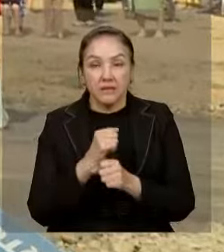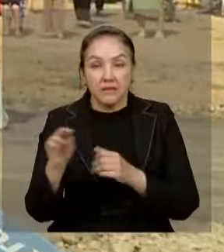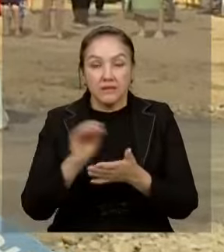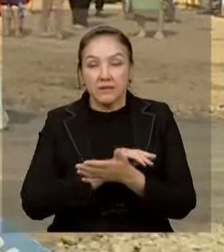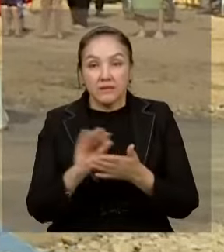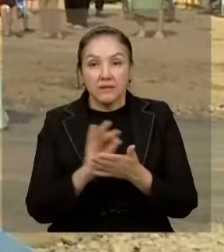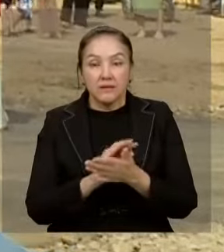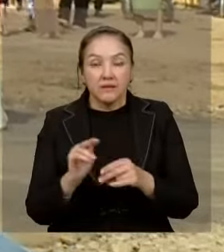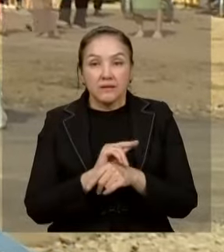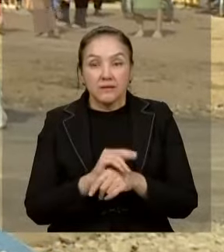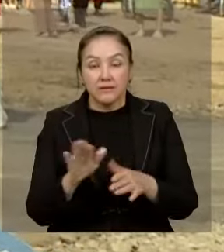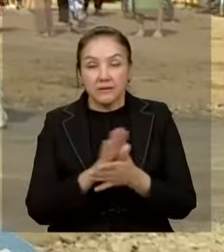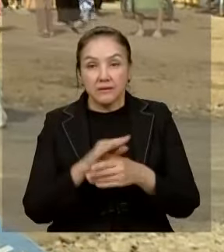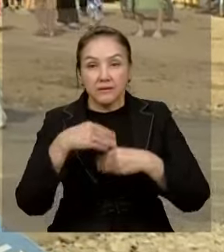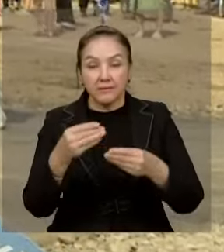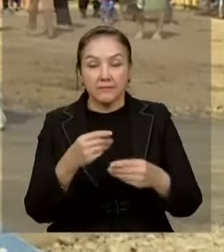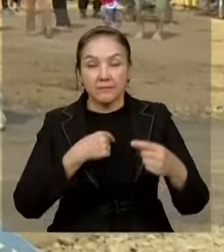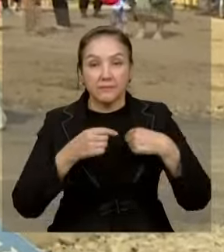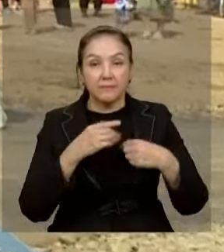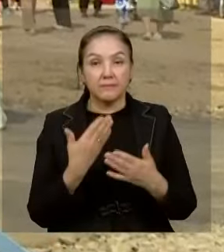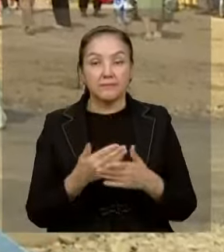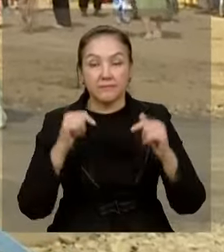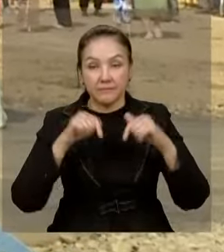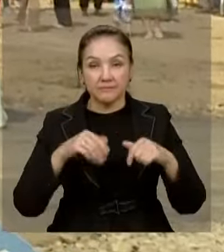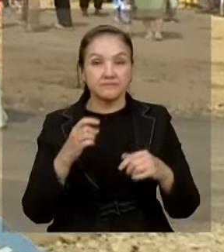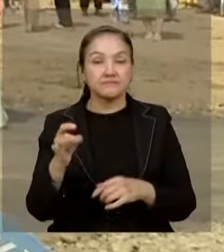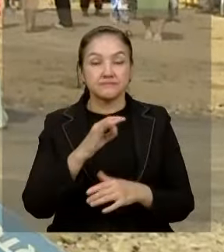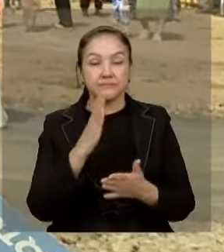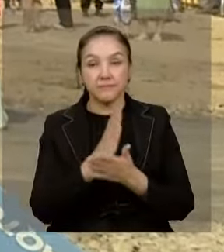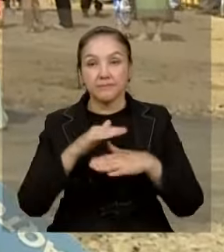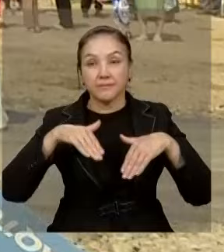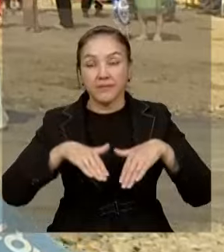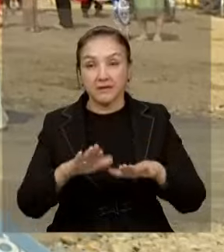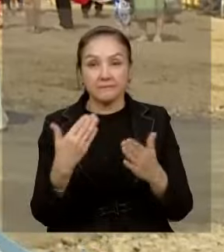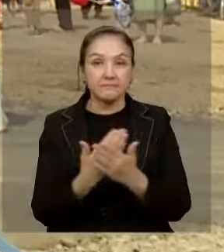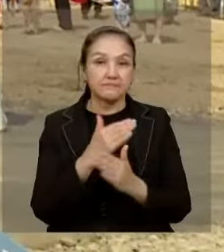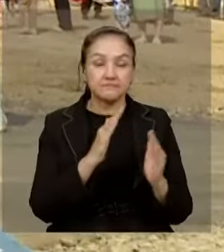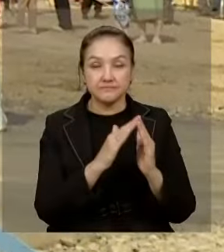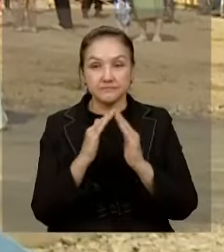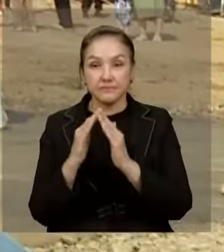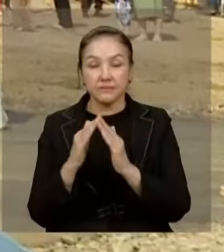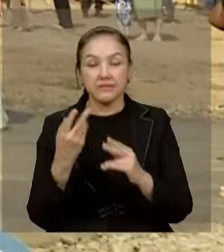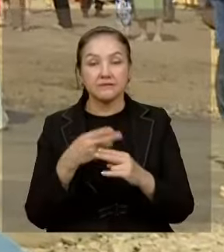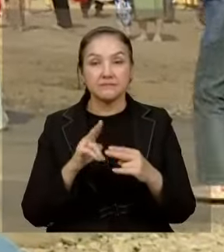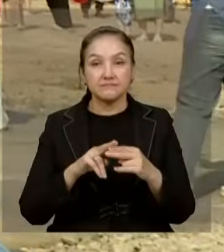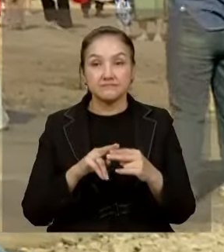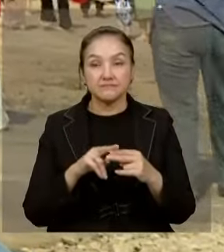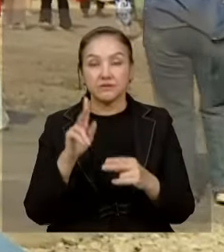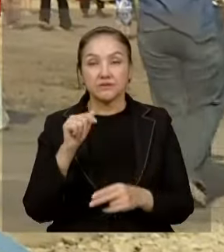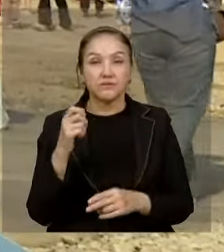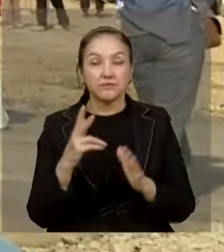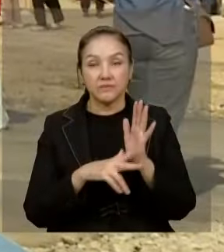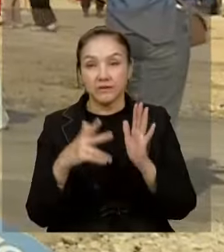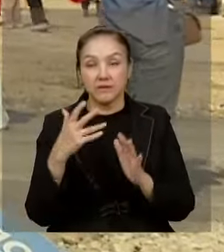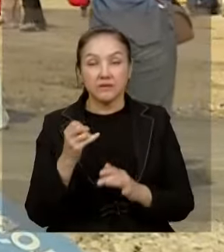передали тоже бесплатны жителе города да те кто пострадал здесь в районе было принято решение построить Новые дома это вот